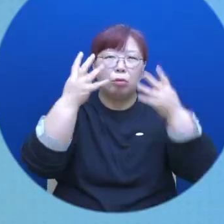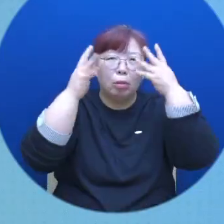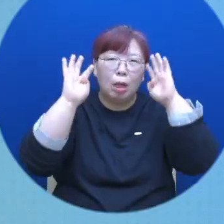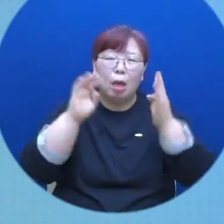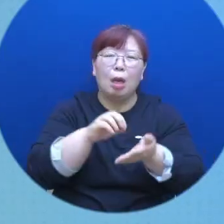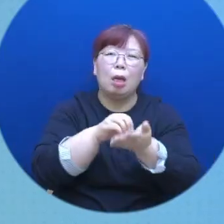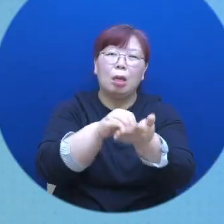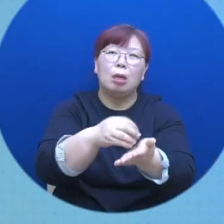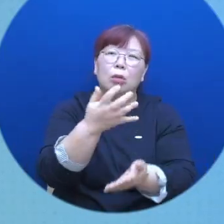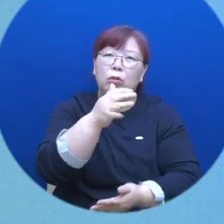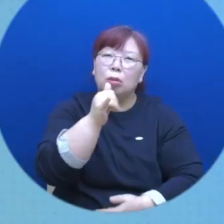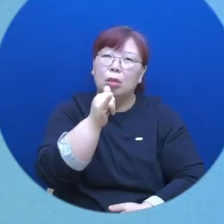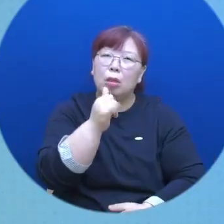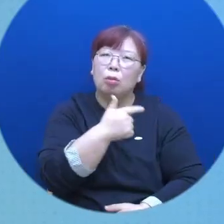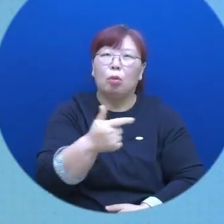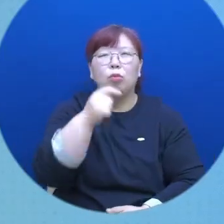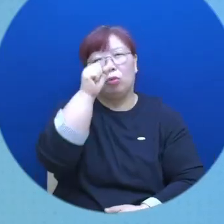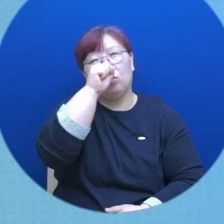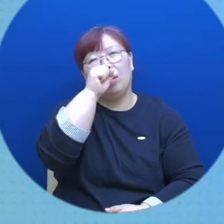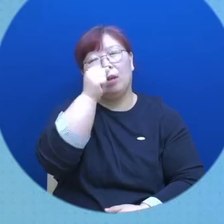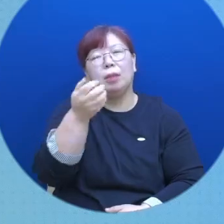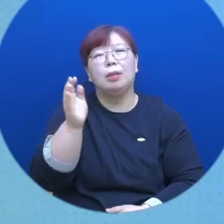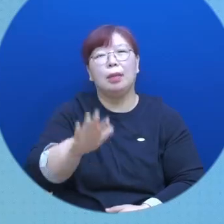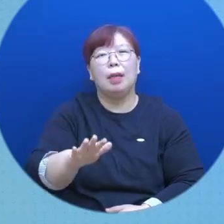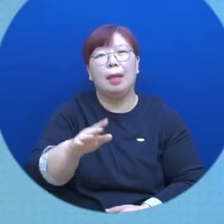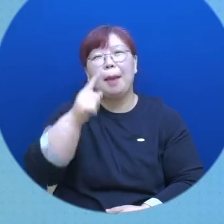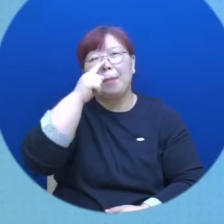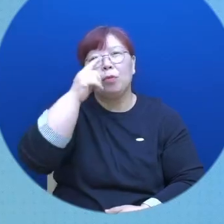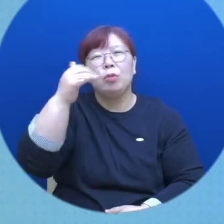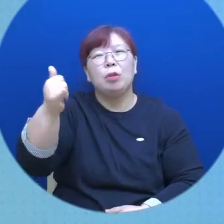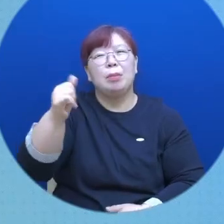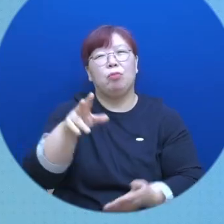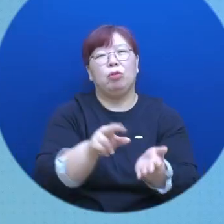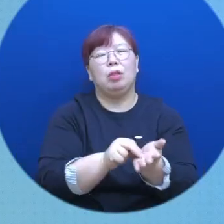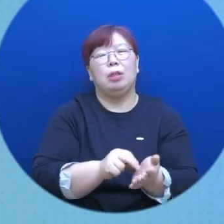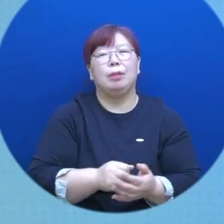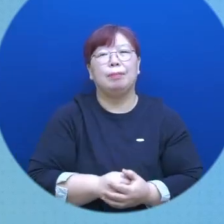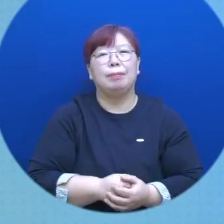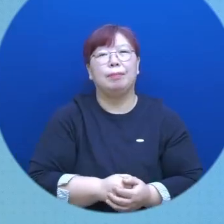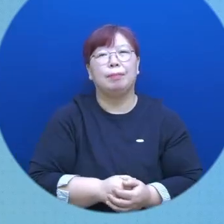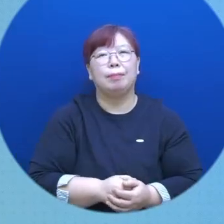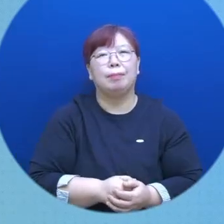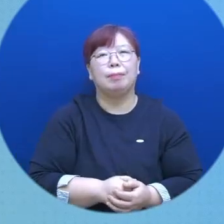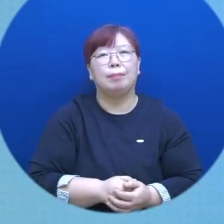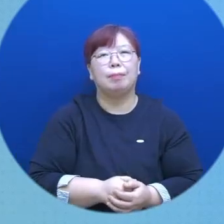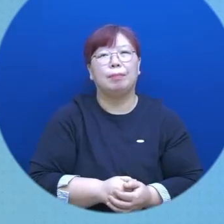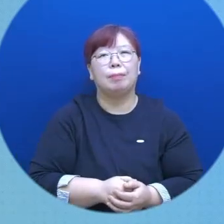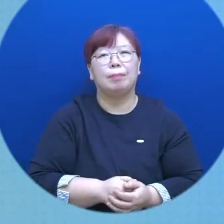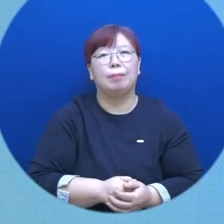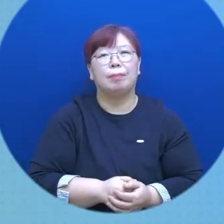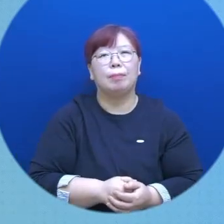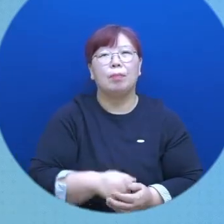귀가 솔깃해요. 문제는 자기 엄마 아버지잖아요. 자기 엄마 아버지는 식당을